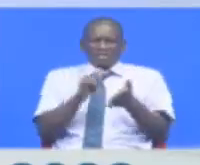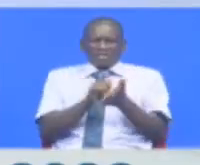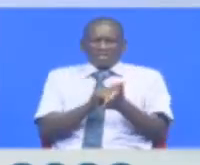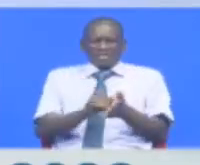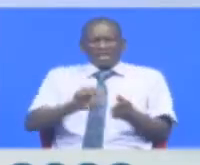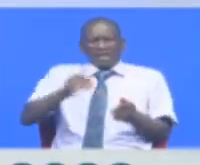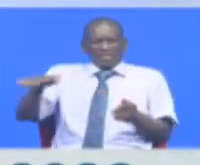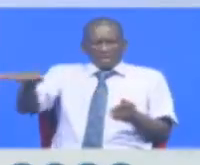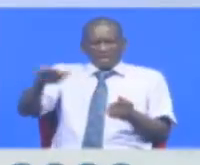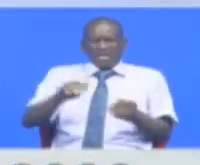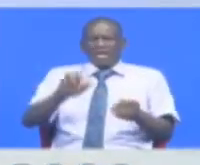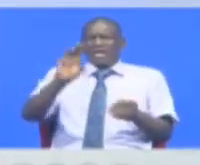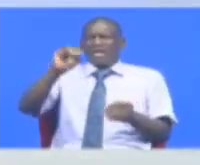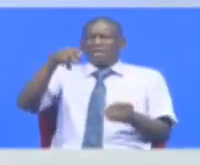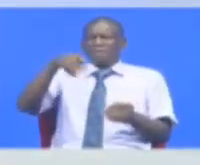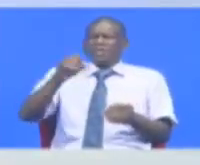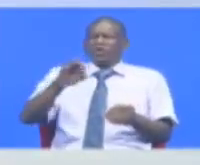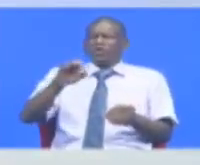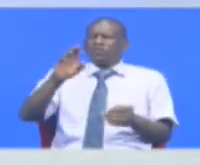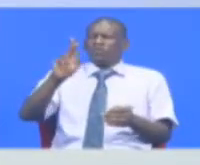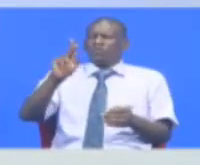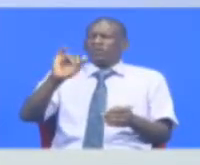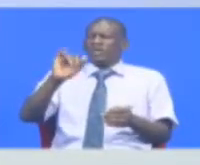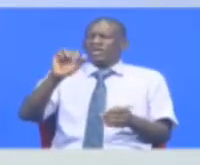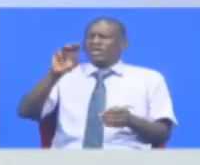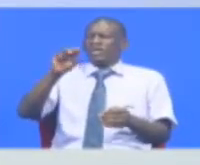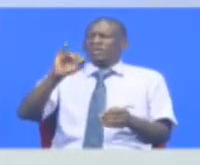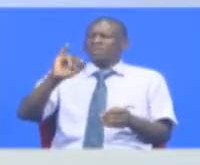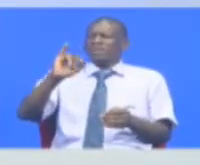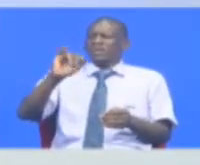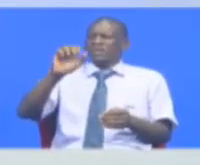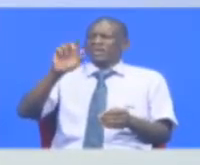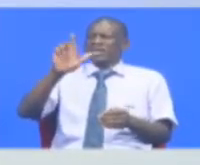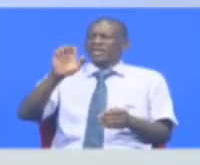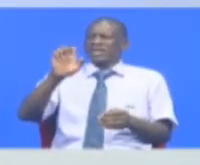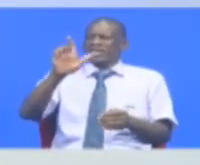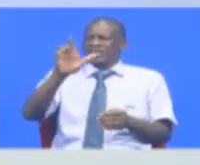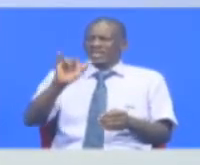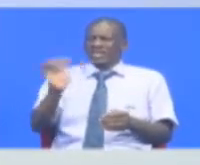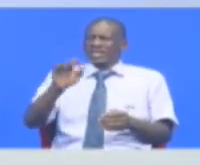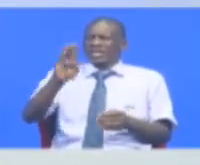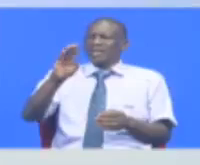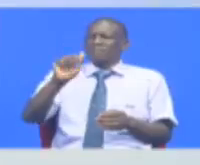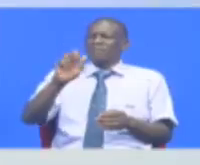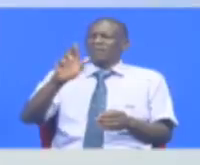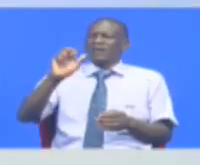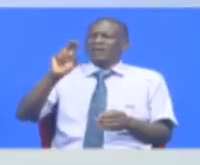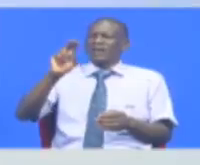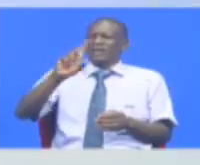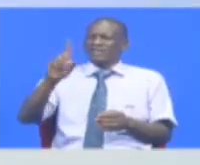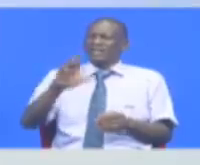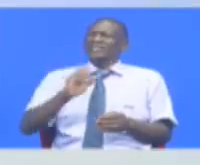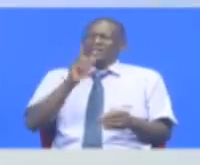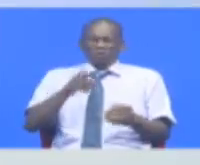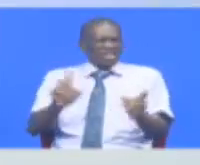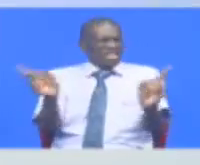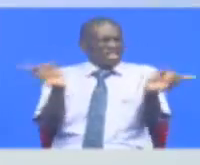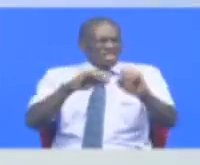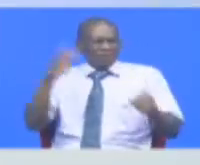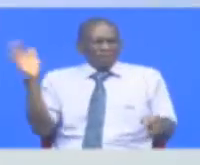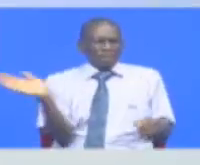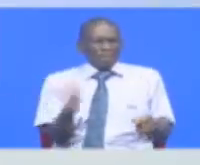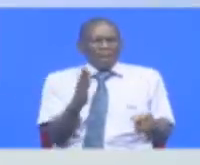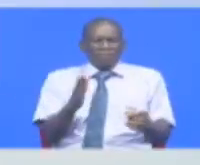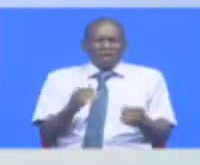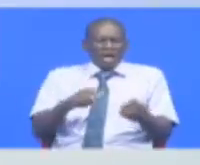Aliyeko mbunge wa Kimilili Didmus Barasa amekana madai ya kumpiga kofi Steven Masinde ambaye alikuwa mwanakandarasi wa ujenzi wa